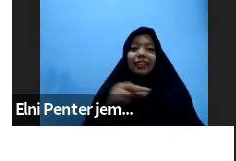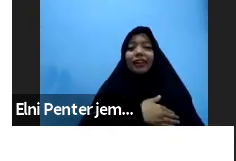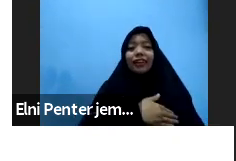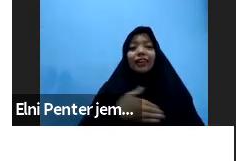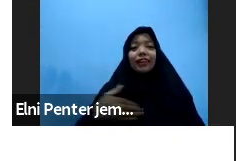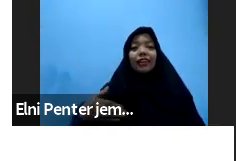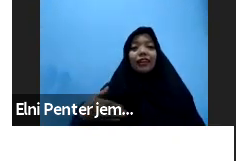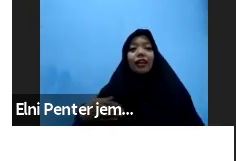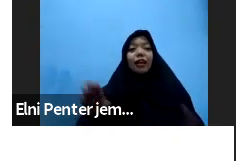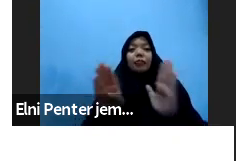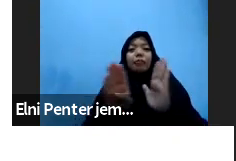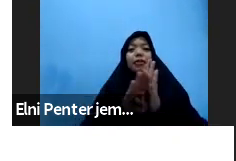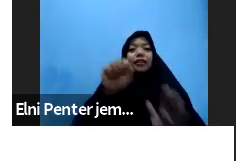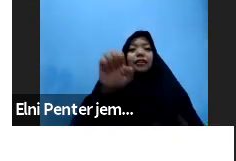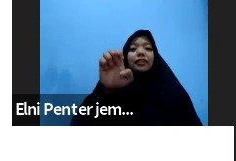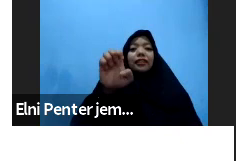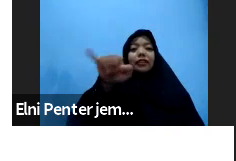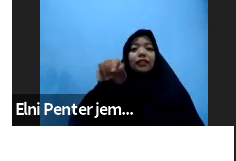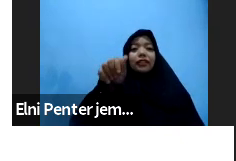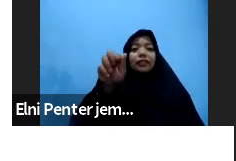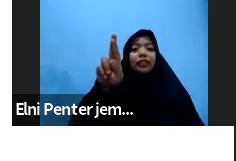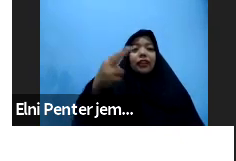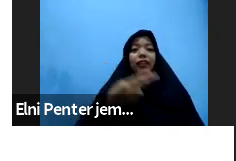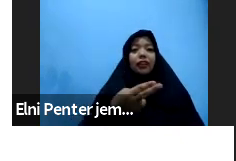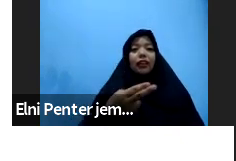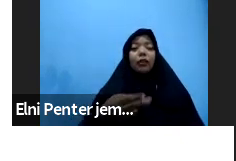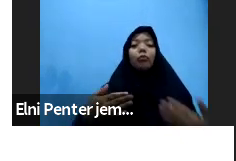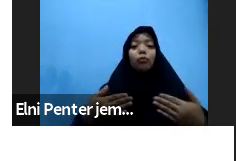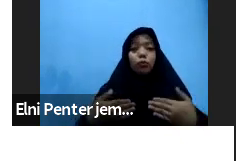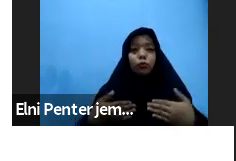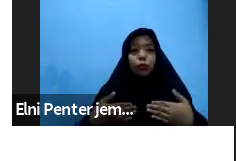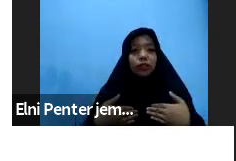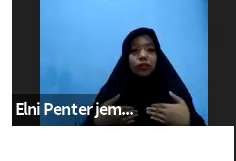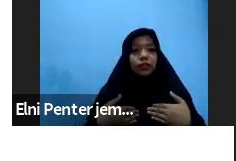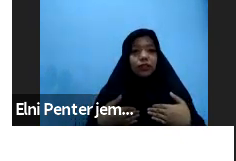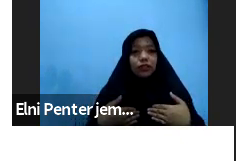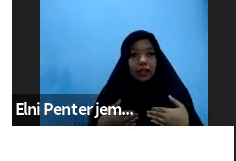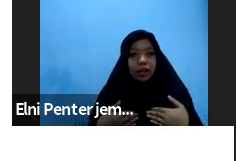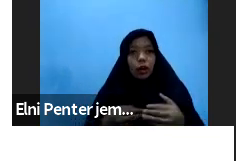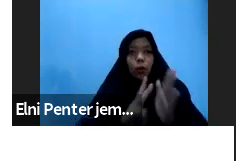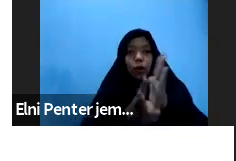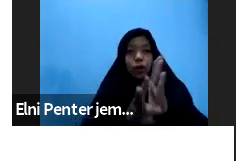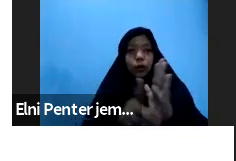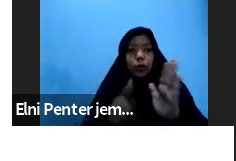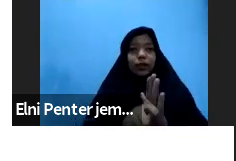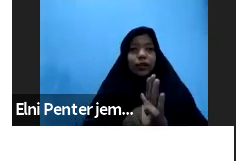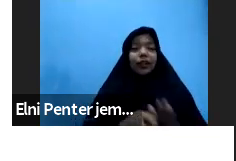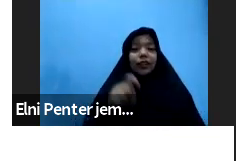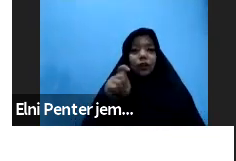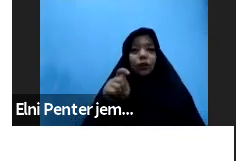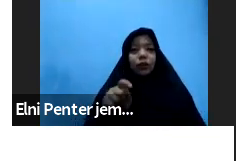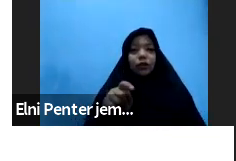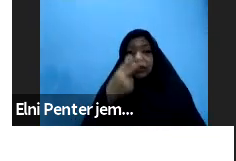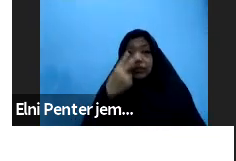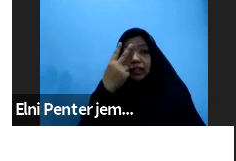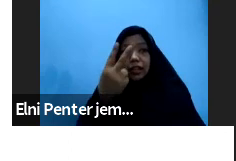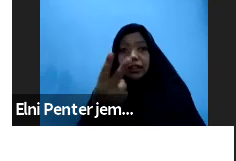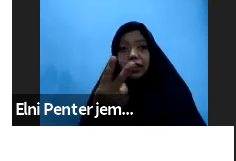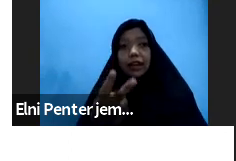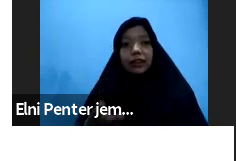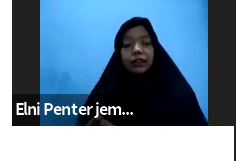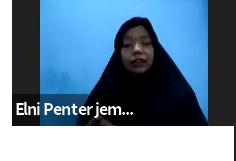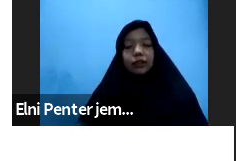setiap hari ini punya momen tertentu yang mungkin mereka Enggak tahu tapi setelah mereka lihat Uh ternyata